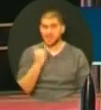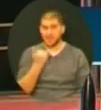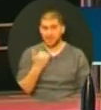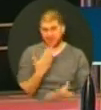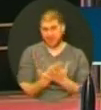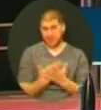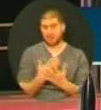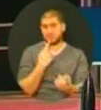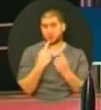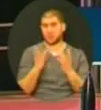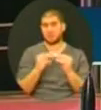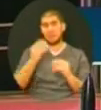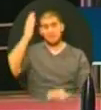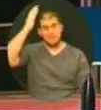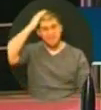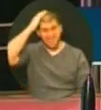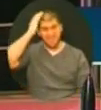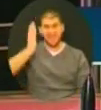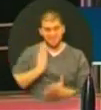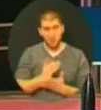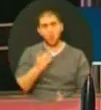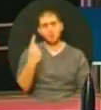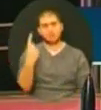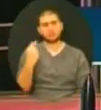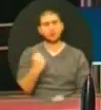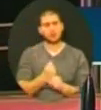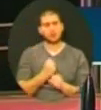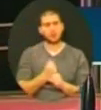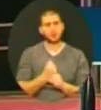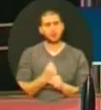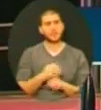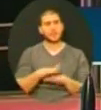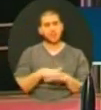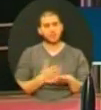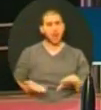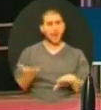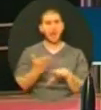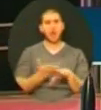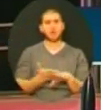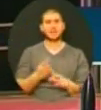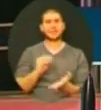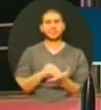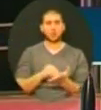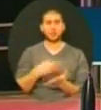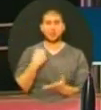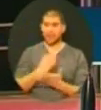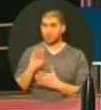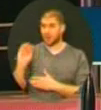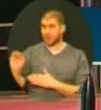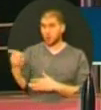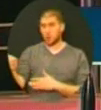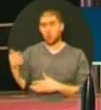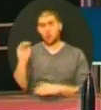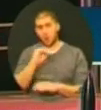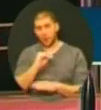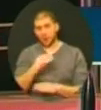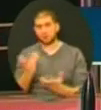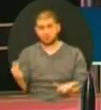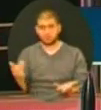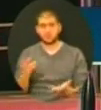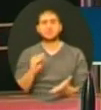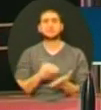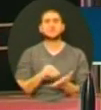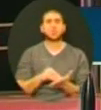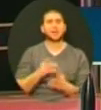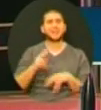בשיחות שהיו לי עם השר נפתלי בנט, שאכן הוא עורר את הצורך, גם אני עוררתי לו בשביל לעורר את הצורך, וגם הוא עורר כנראה, ככל הנראה,